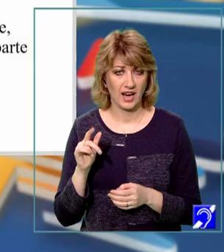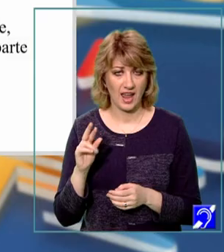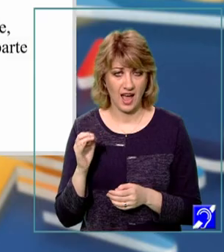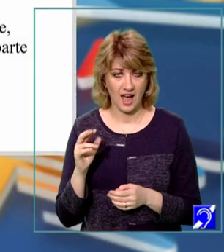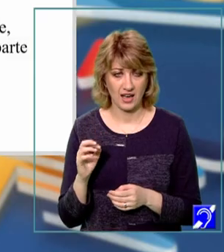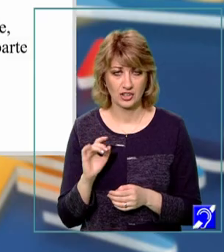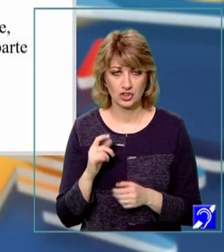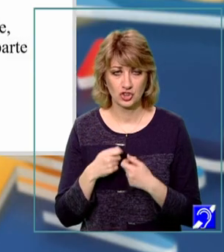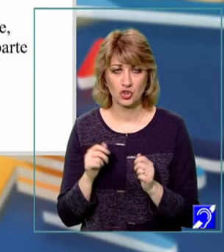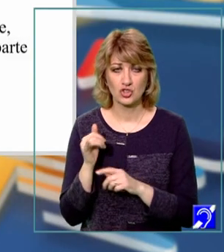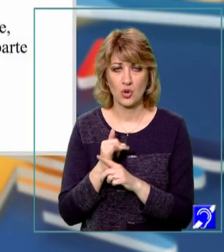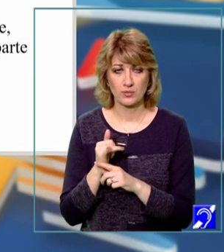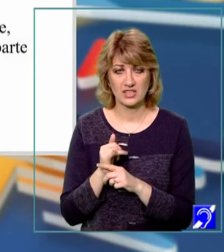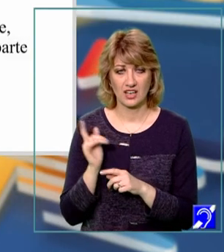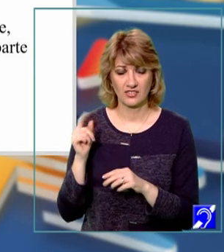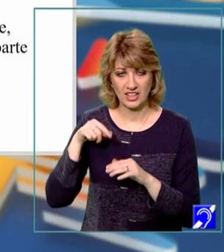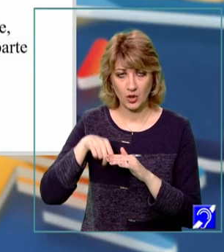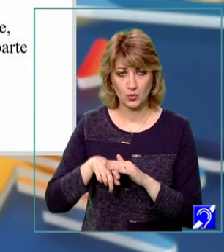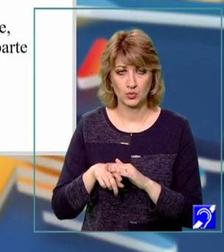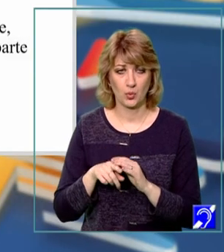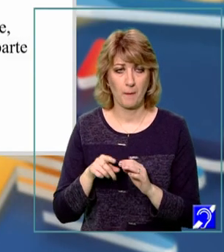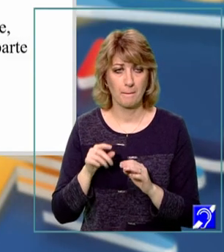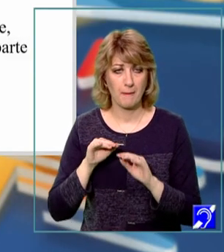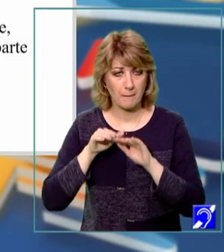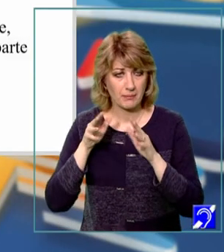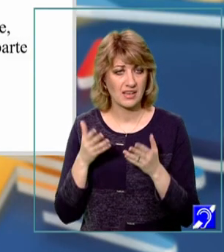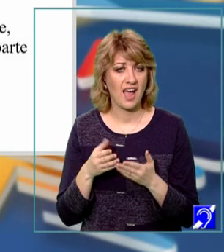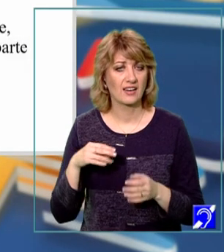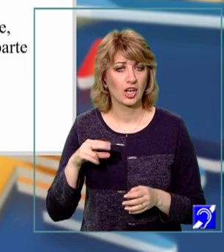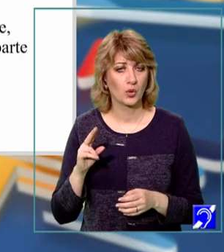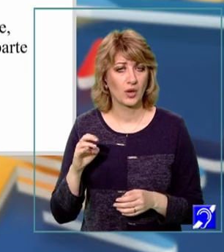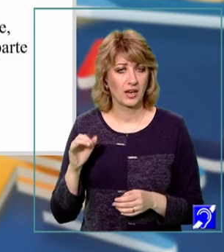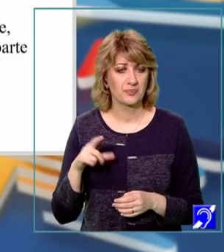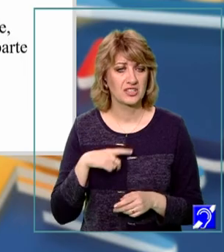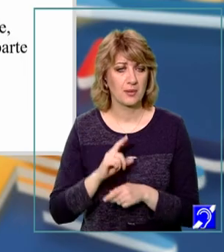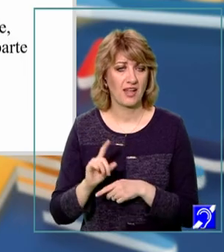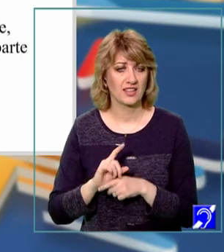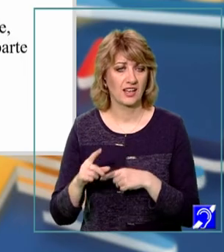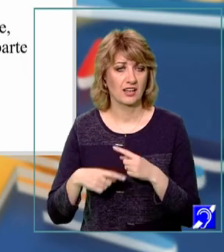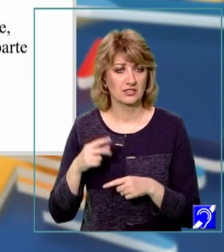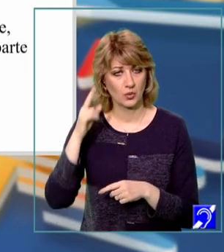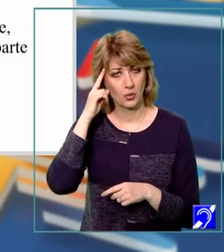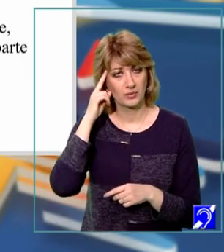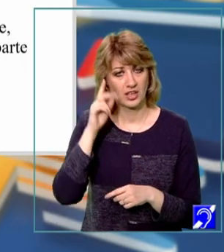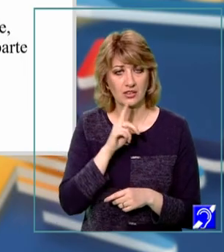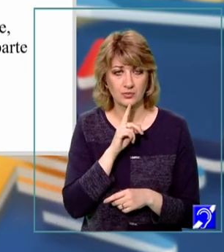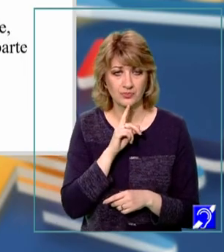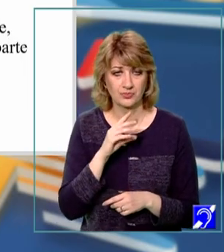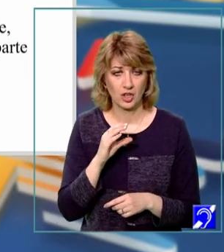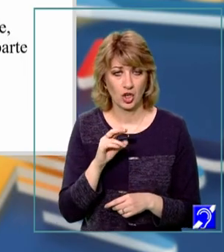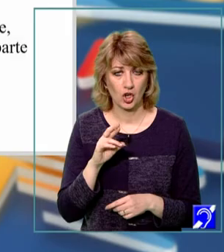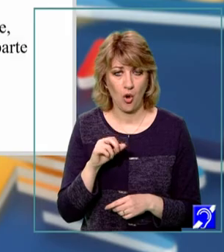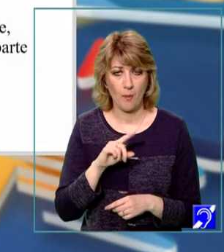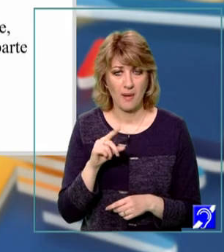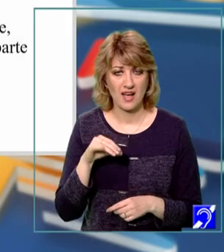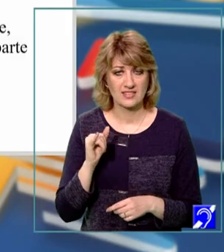și tot ce se observă aici în interiorul membranei nucleare este material genetic cunoscut sub denumirea de cromatină.